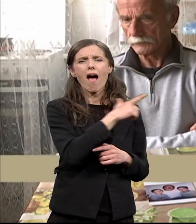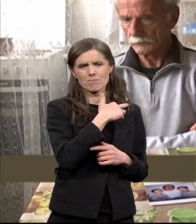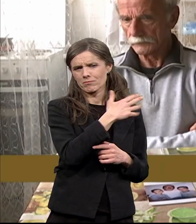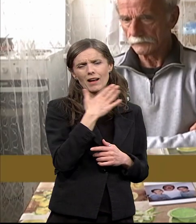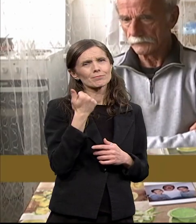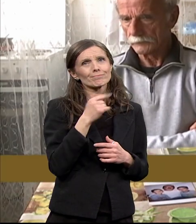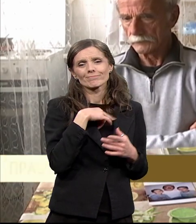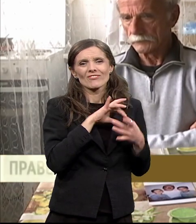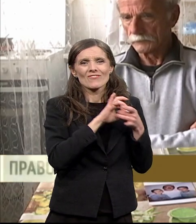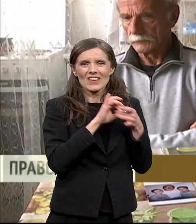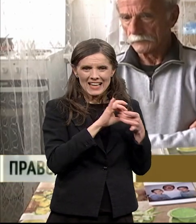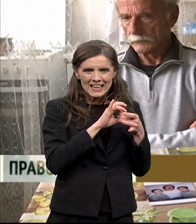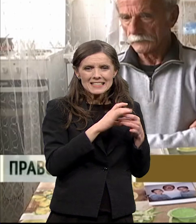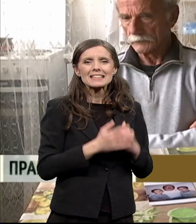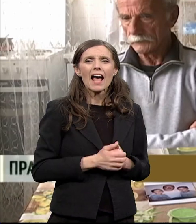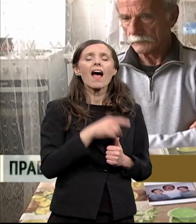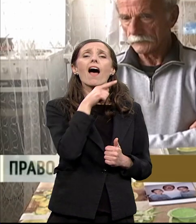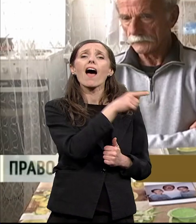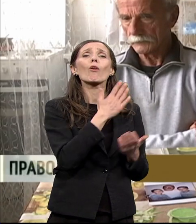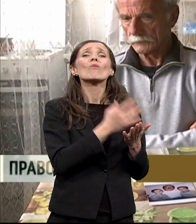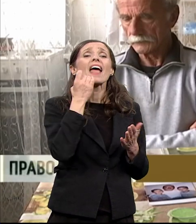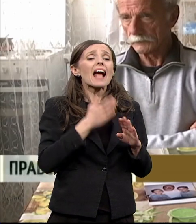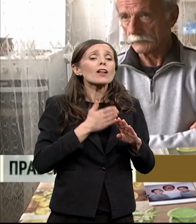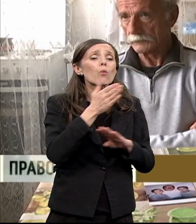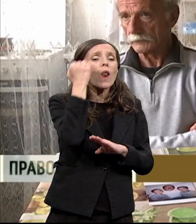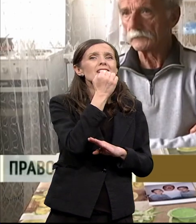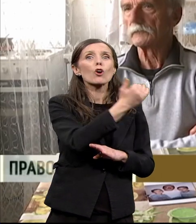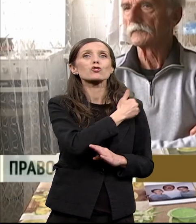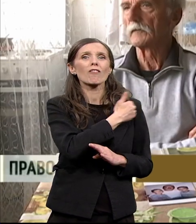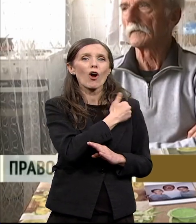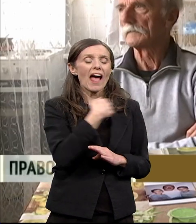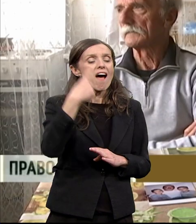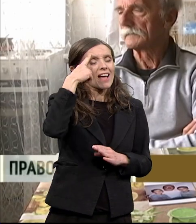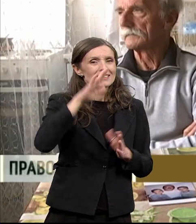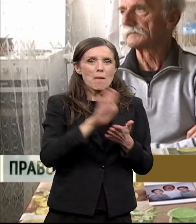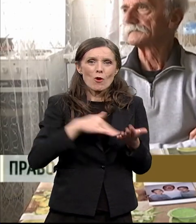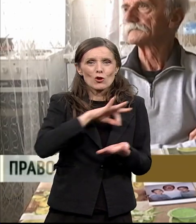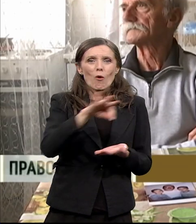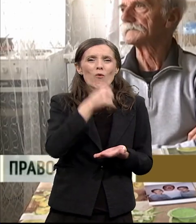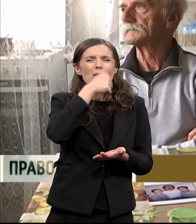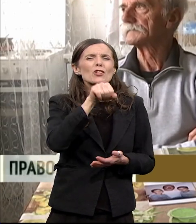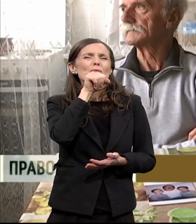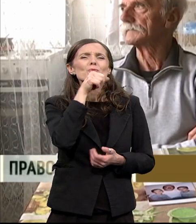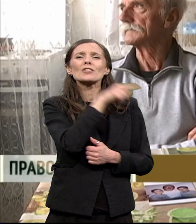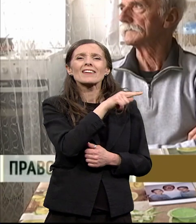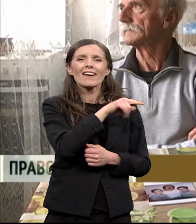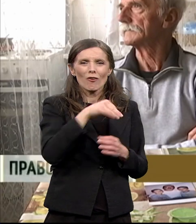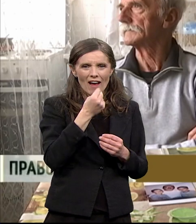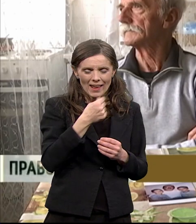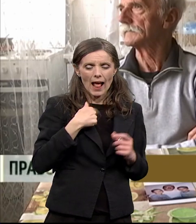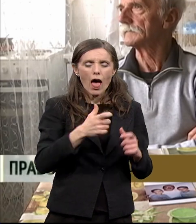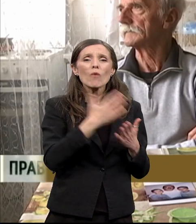Kosovo, onda imamo to, on meni javlja, ja mu ovde spremam njegovo neko omiljeno jelo i onda mi on javlja Lešak, Leposavić, šalje mi